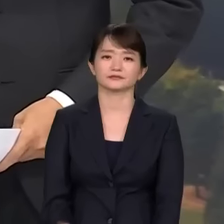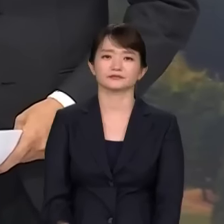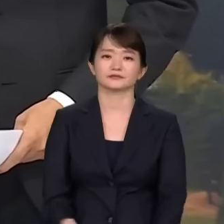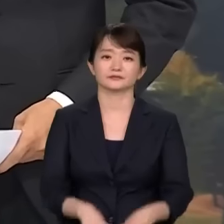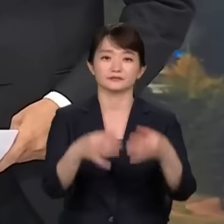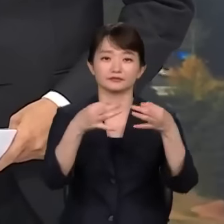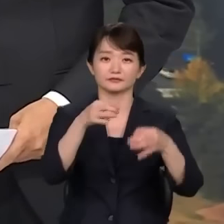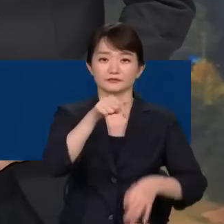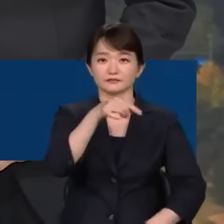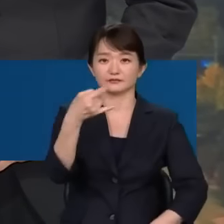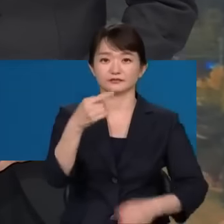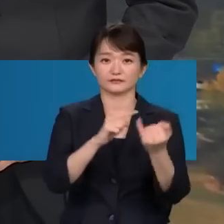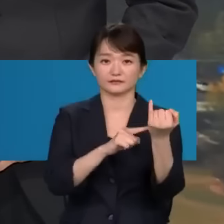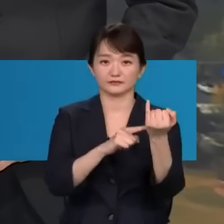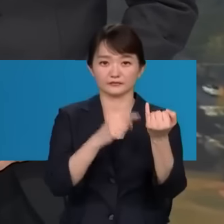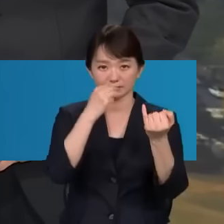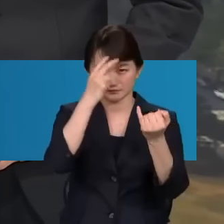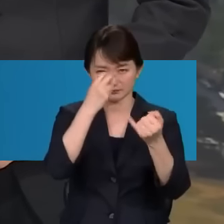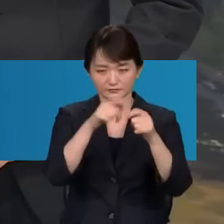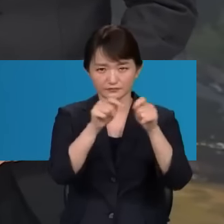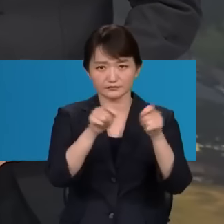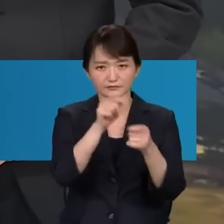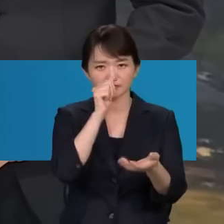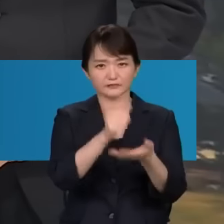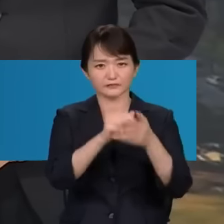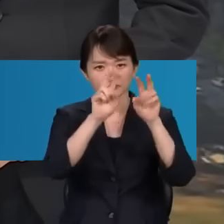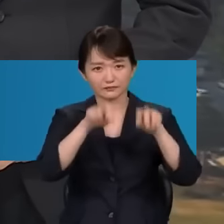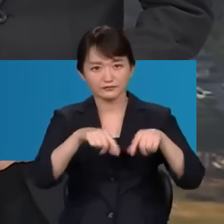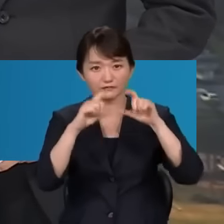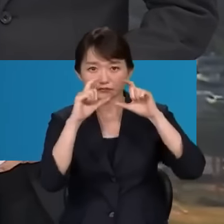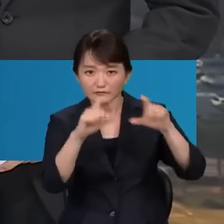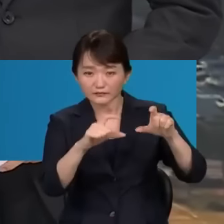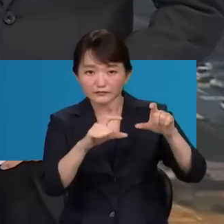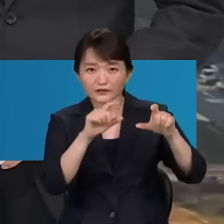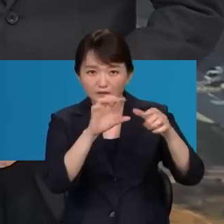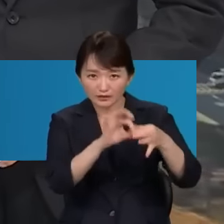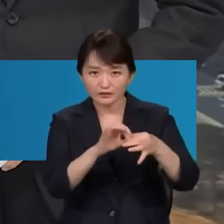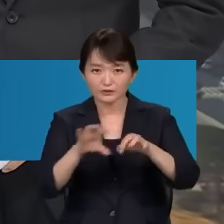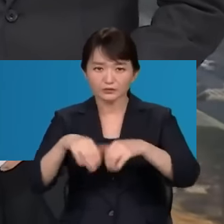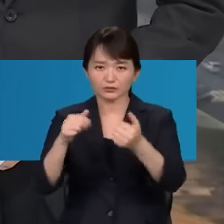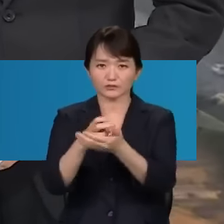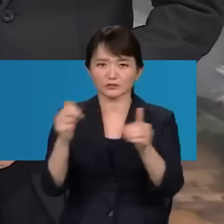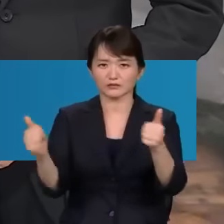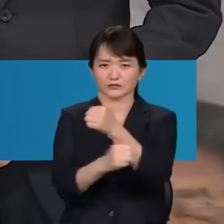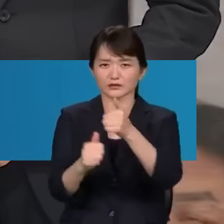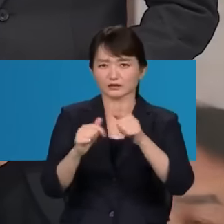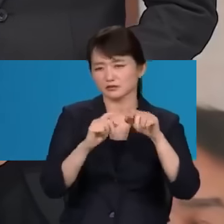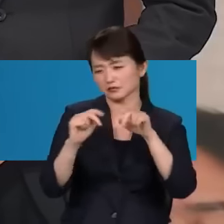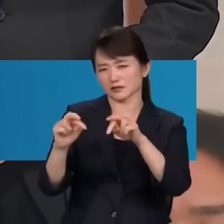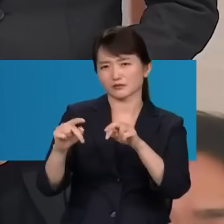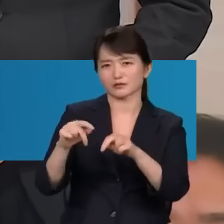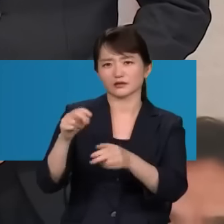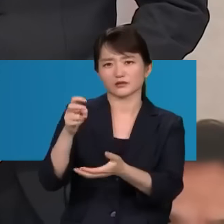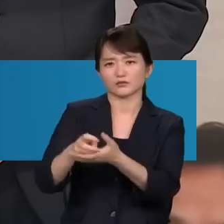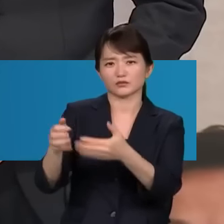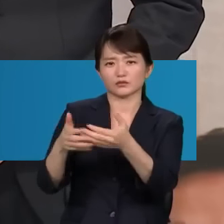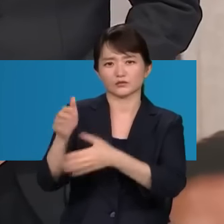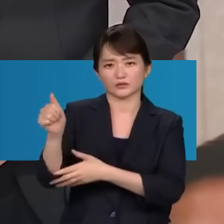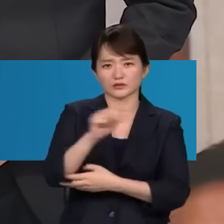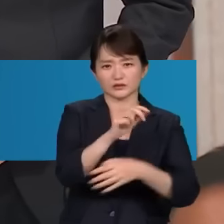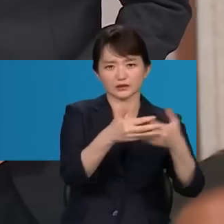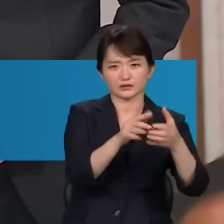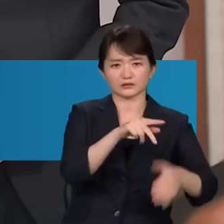김건희 여사에 대한 검찰 수사팀의 무혐의 결론을 놓고 국회 법사위도 시끄러웠습니다. 특히 박성재 법무부 장관과